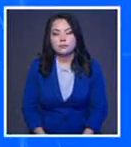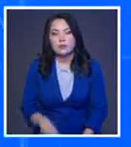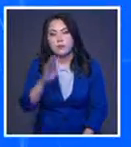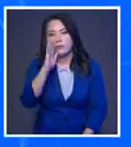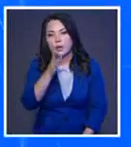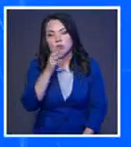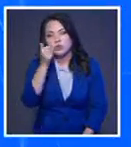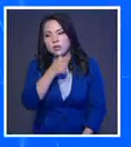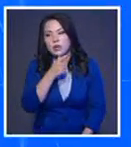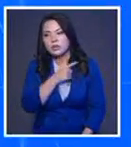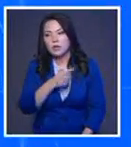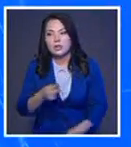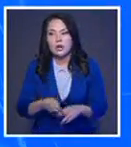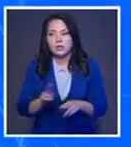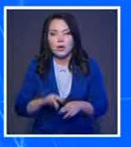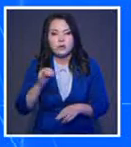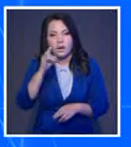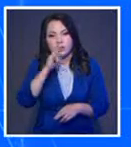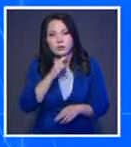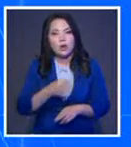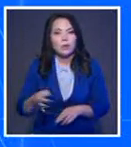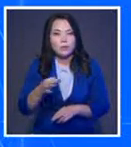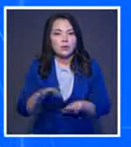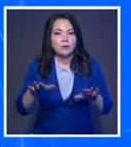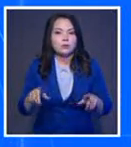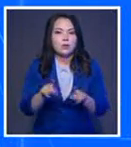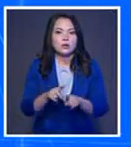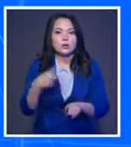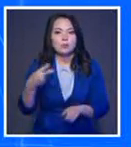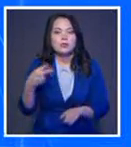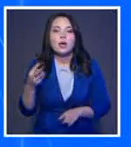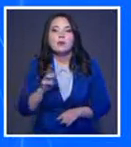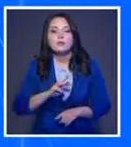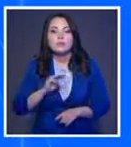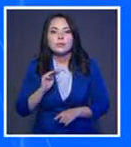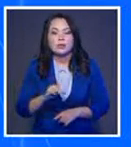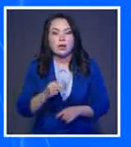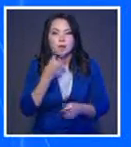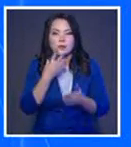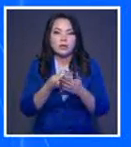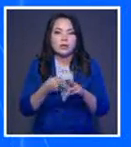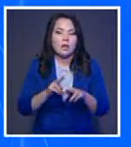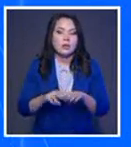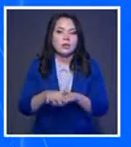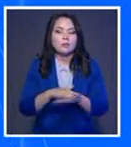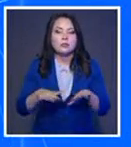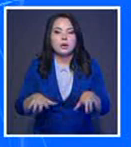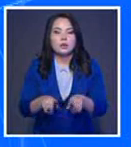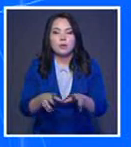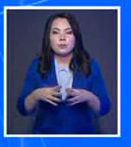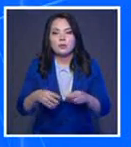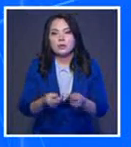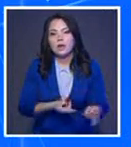5 жылдың ішінде оңтүстік Қазақстан облысынан еліміздің теріскейіне 22 мың отбасы қоныс аудармақ. Ішкі миграцияға байланысты облыс